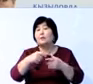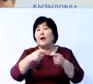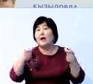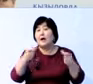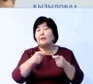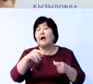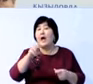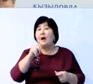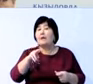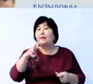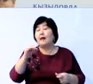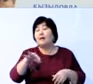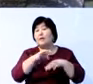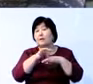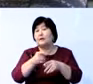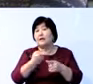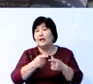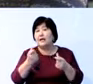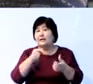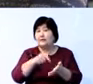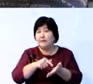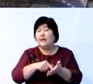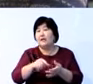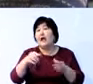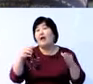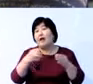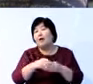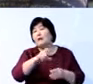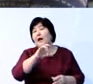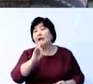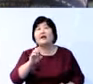на апрель и май, будет перевозить за ту же цену и с тем же билетом компания Air Astana.